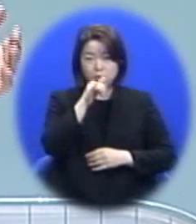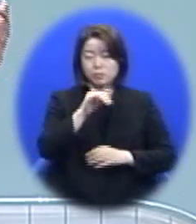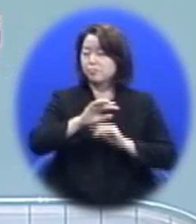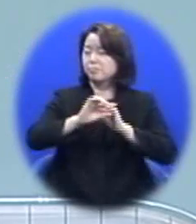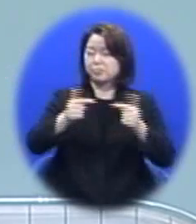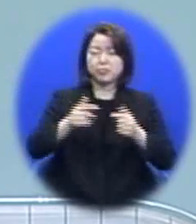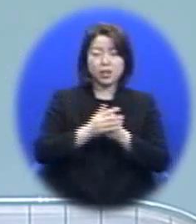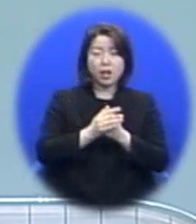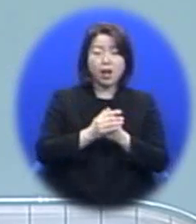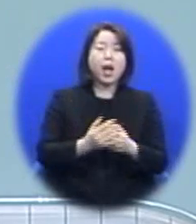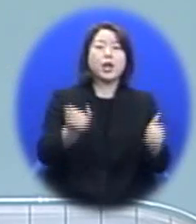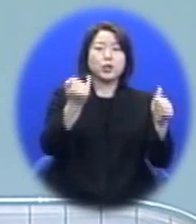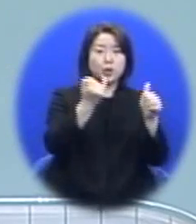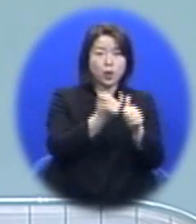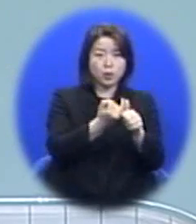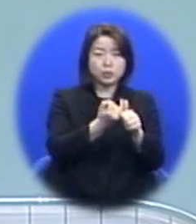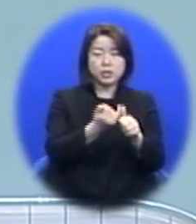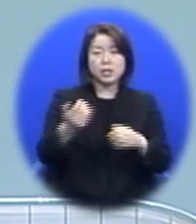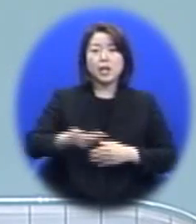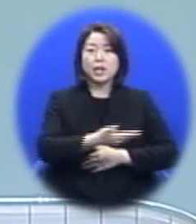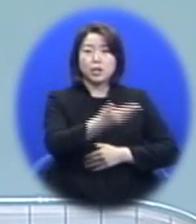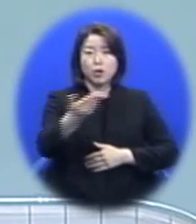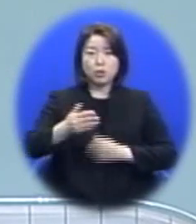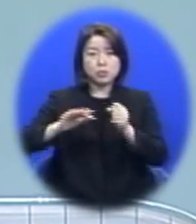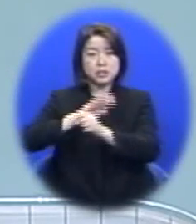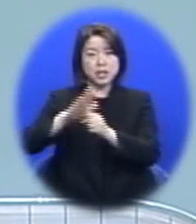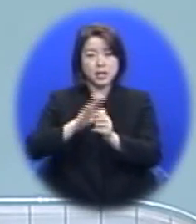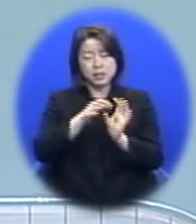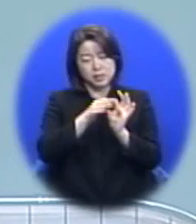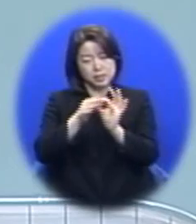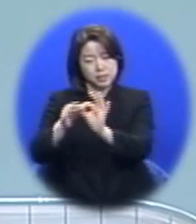결혼이 여러분의 사랑을 지탱해 주는 거예요.